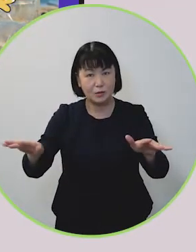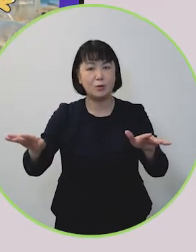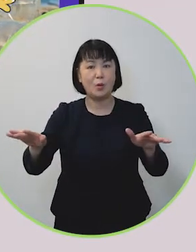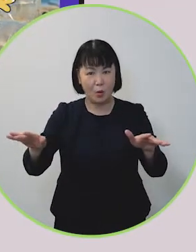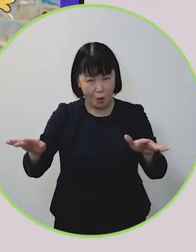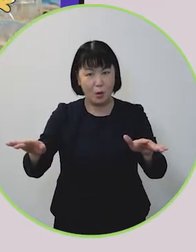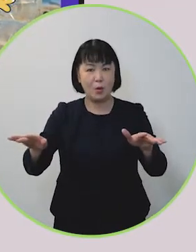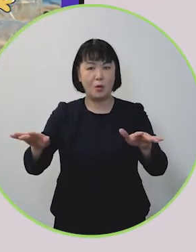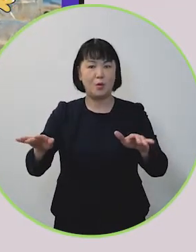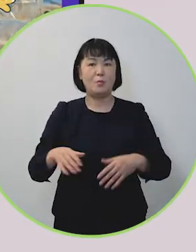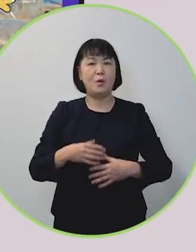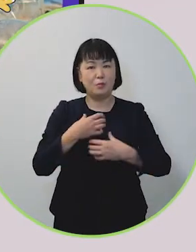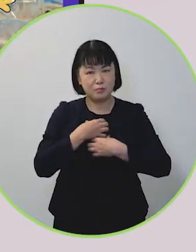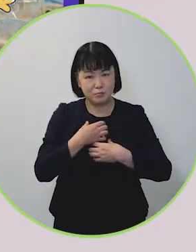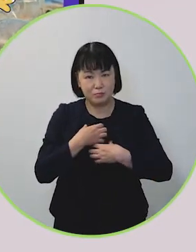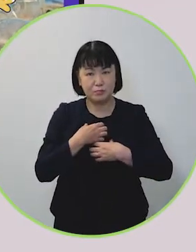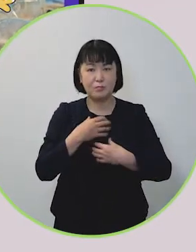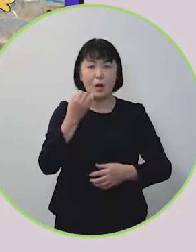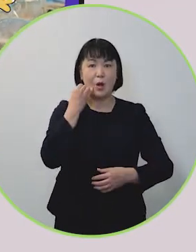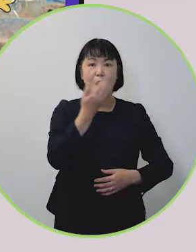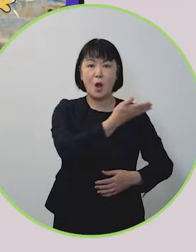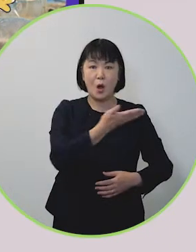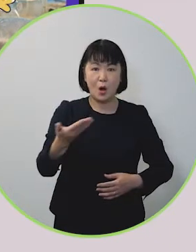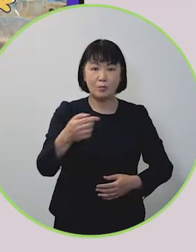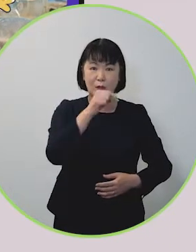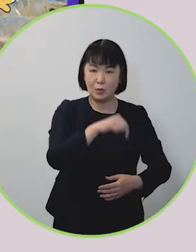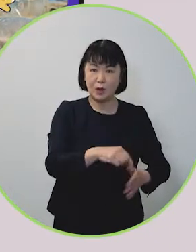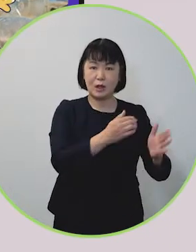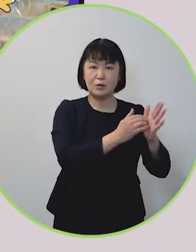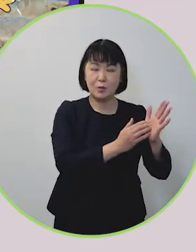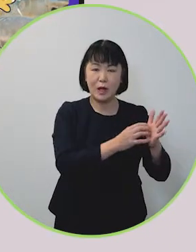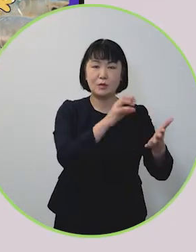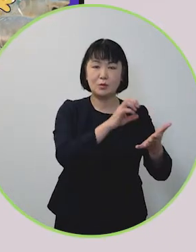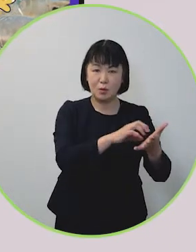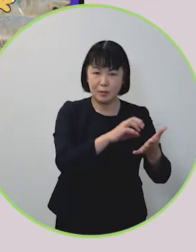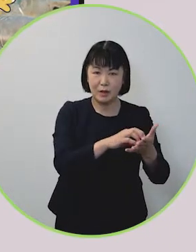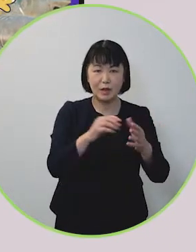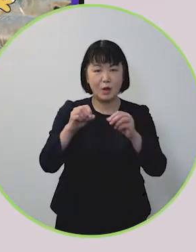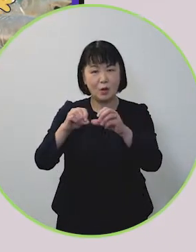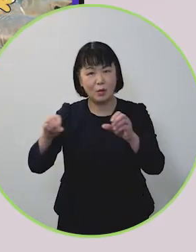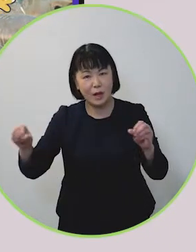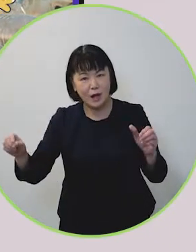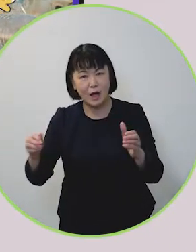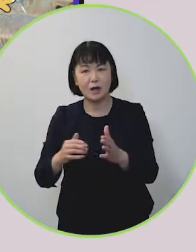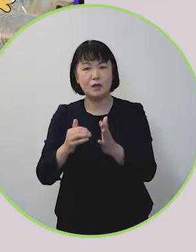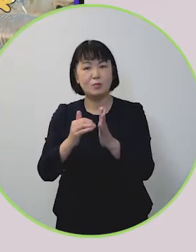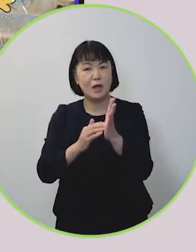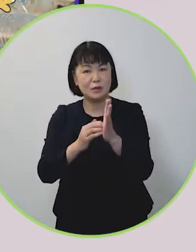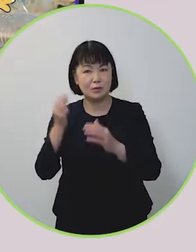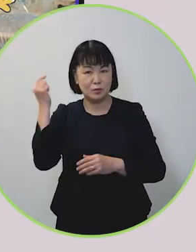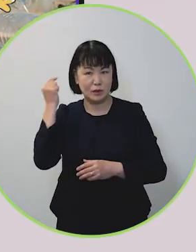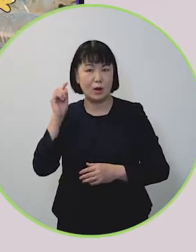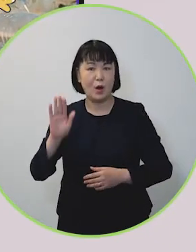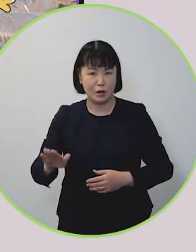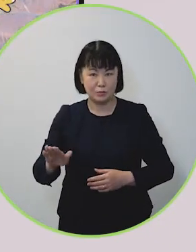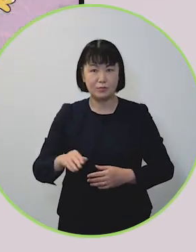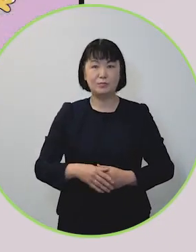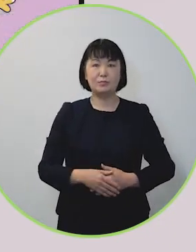も深刻なんだよね海洋プラスチックやマイクロプラスチックについて耳にするよね